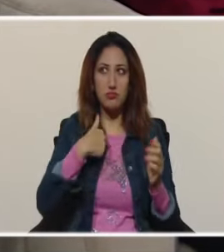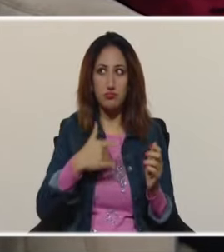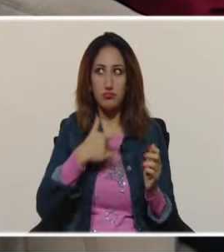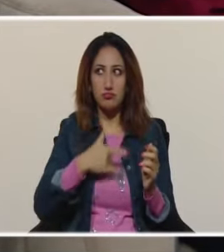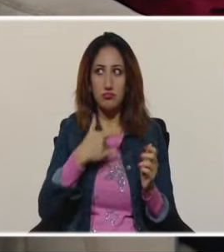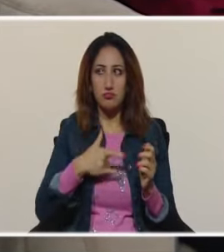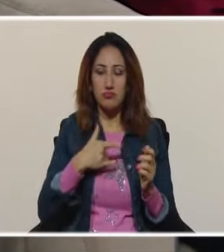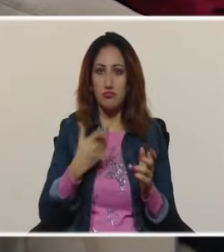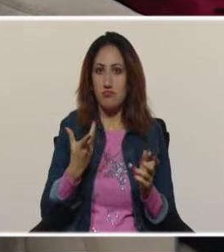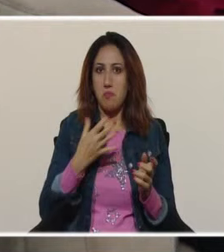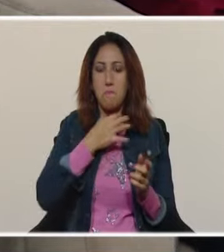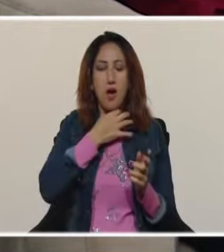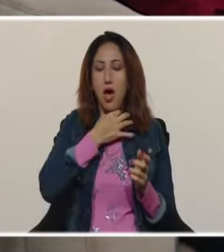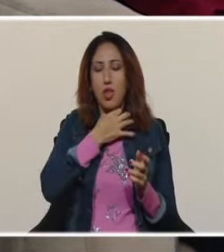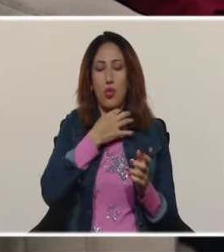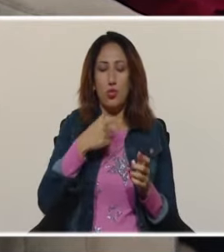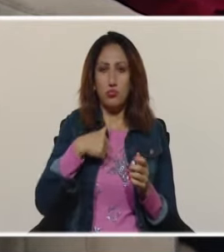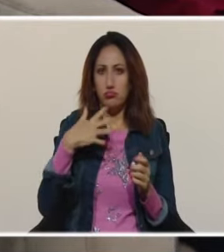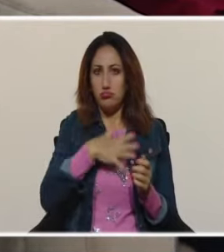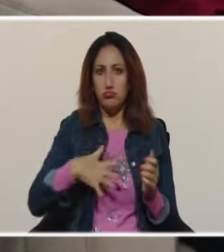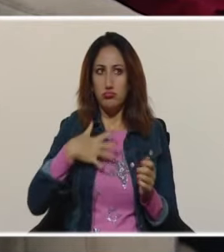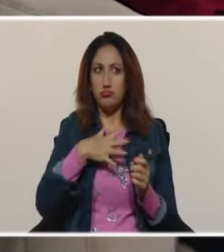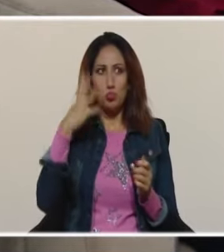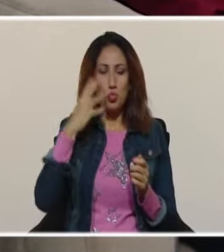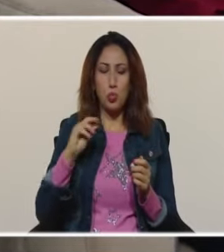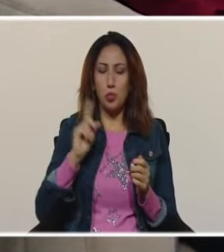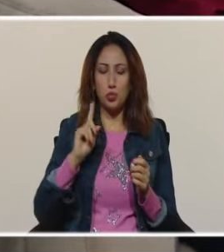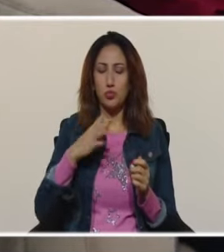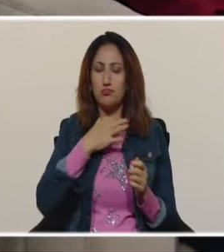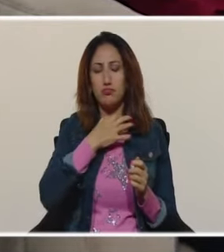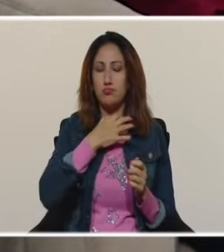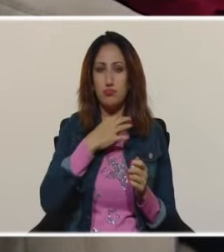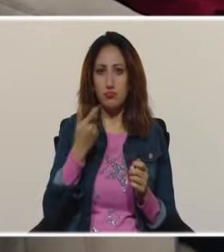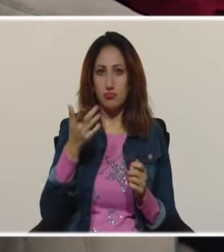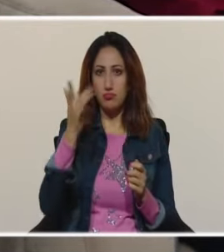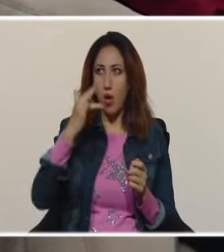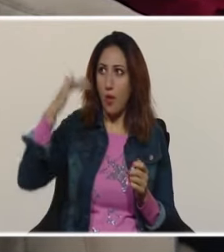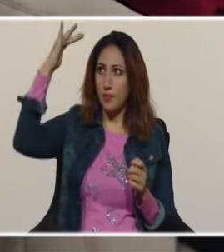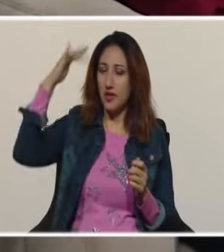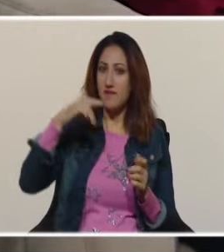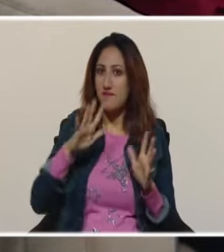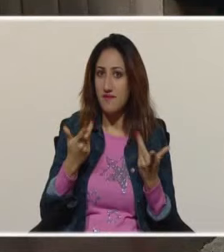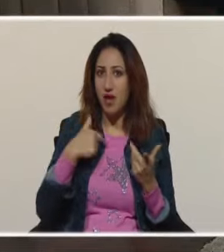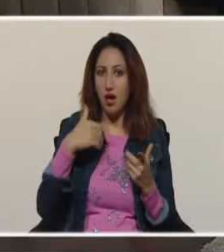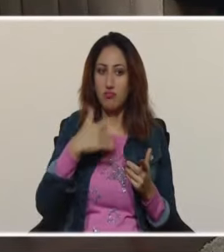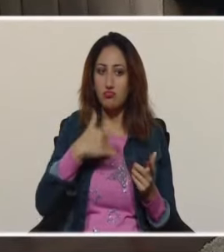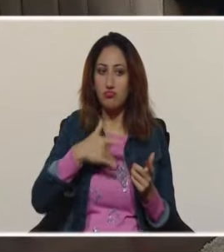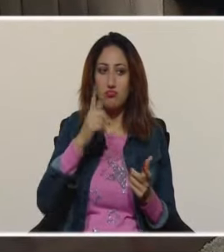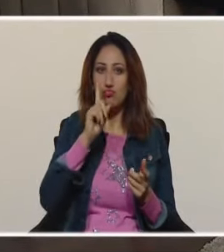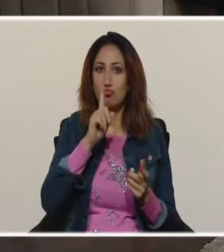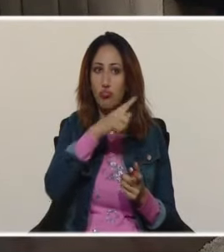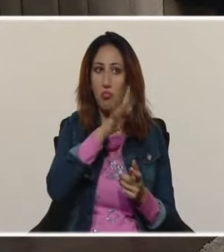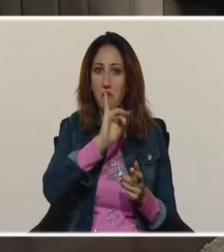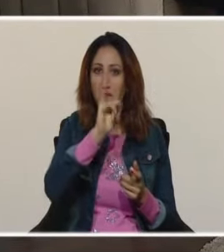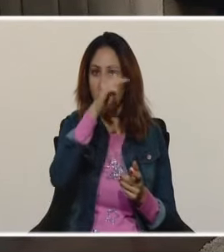انا صحيت من النوم كنت مفزوع من جوايا، كنت مخنوق حاسس بخنقه. فاخويا الكبير جاي بيقول لي في ايه؟ قلت له انا مخنوق، اخويا في حاجه.